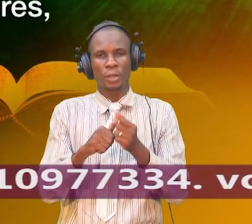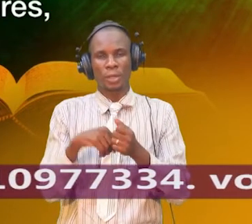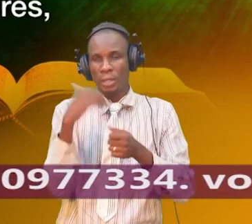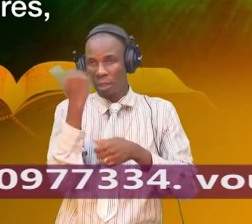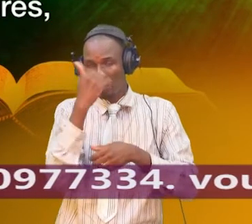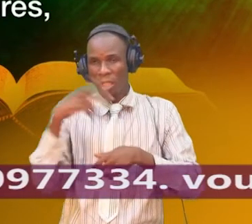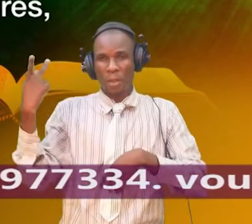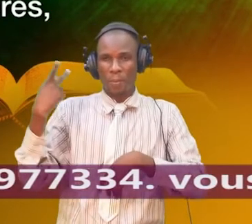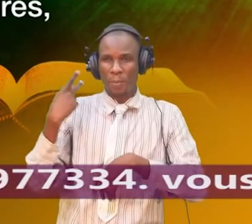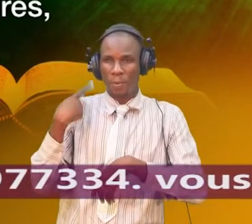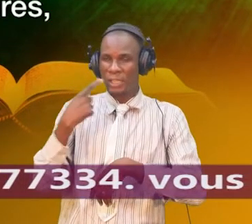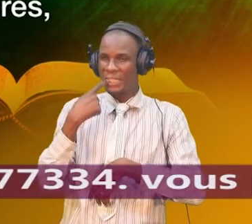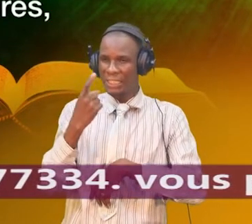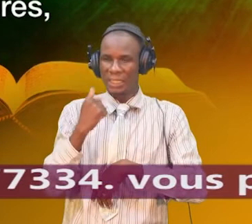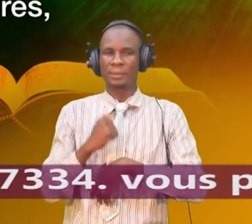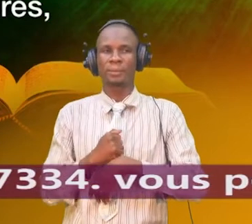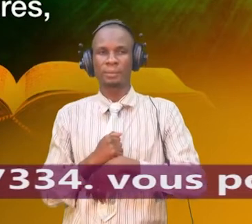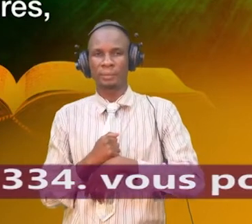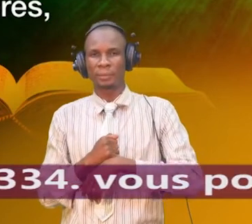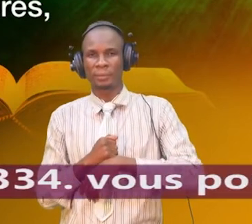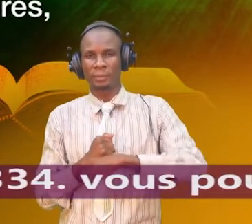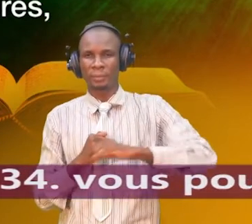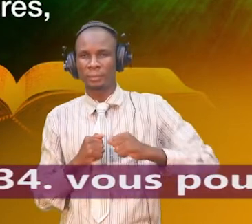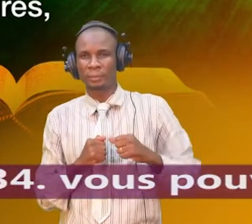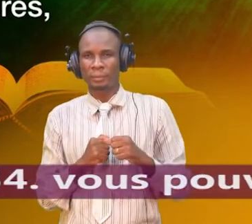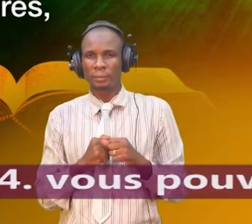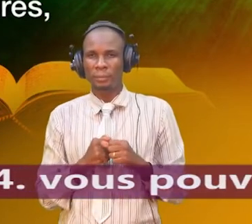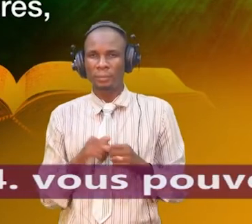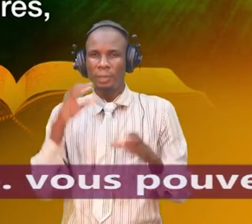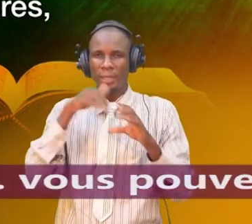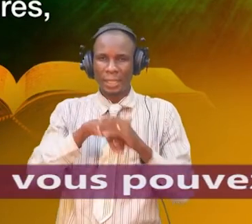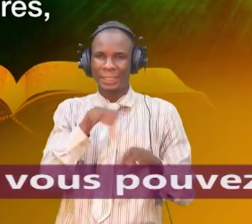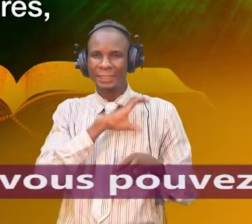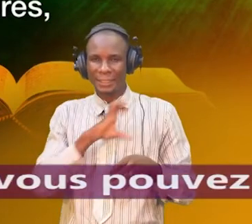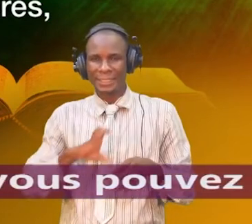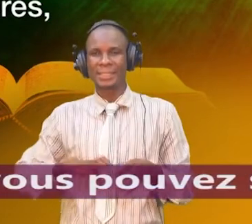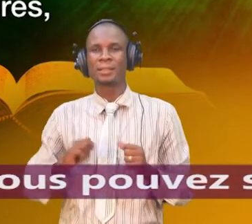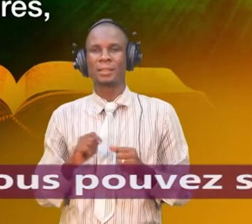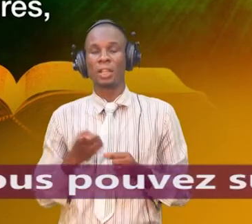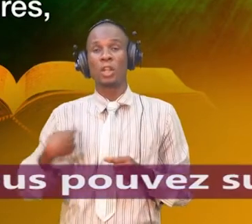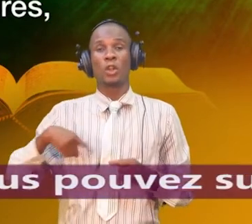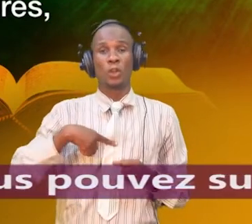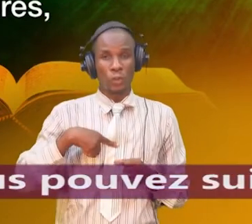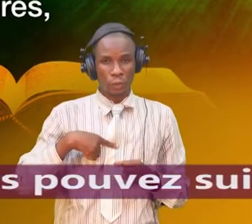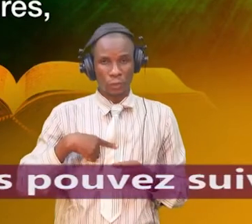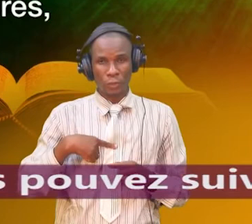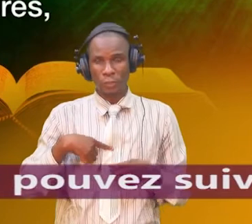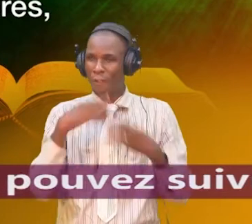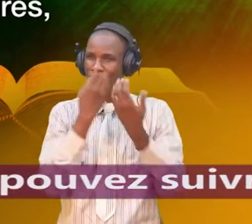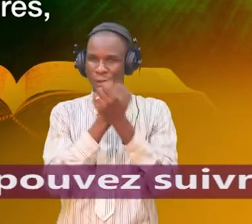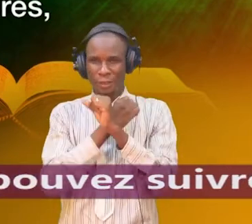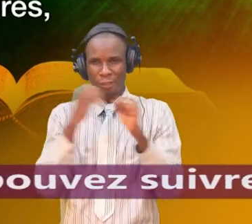nzela ya nzela na biso mabe ya koumela, kasi ezali na nzela makila ya Yesu